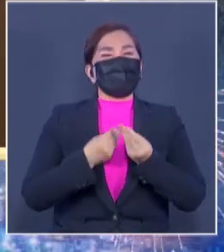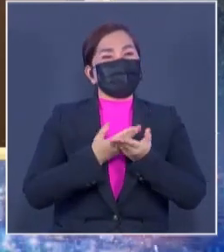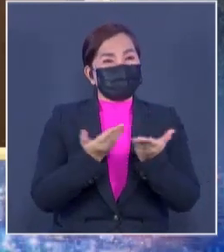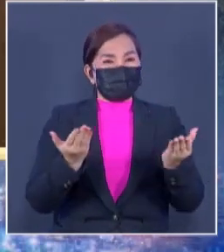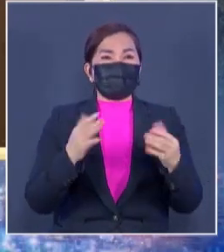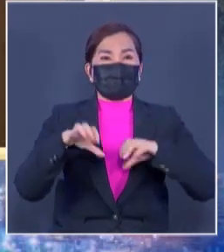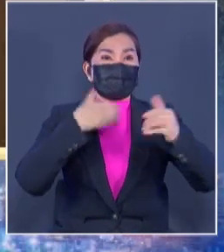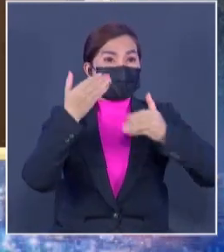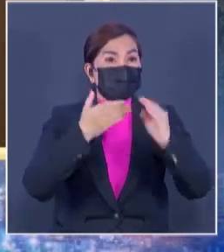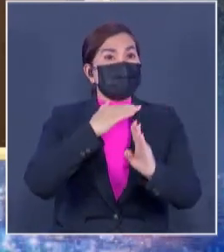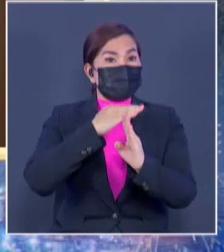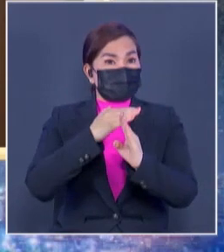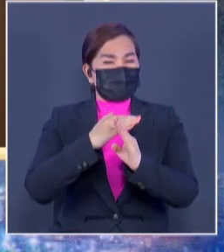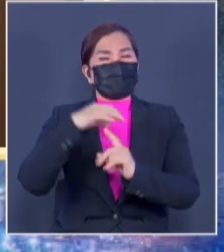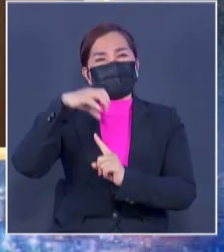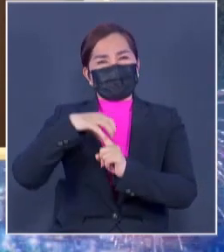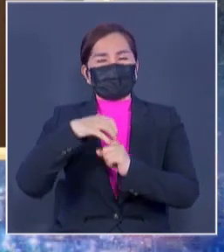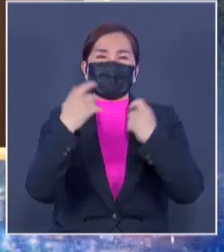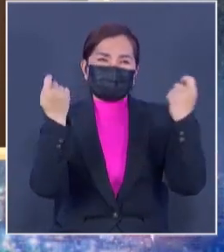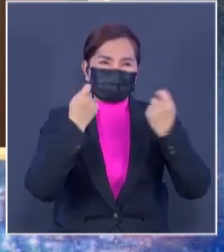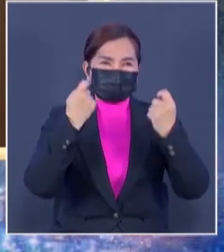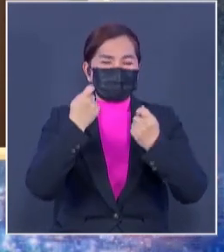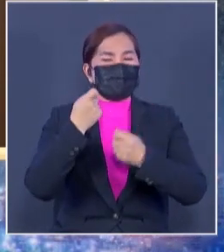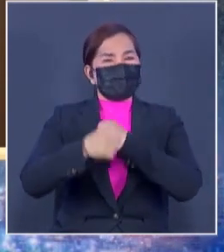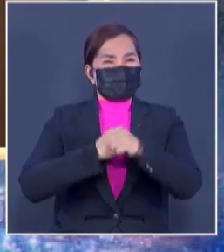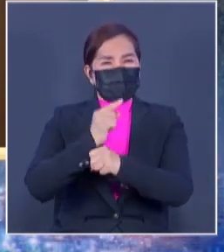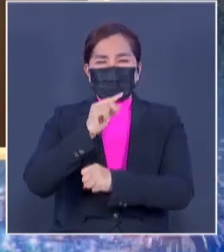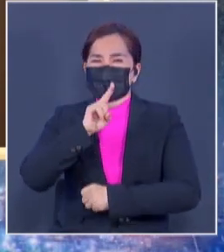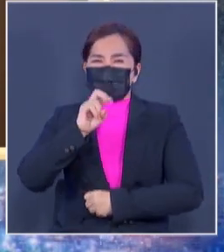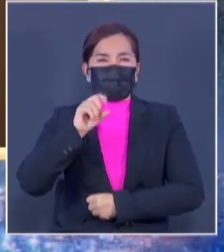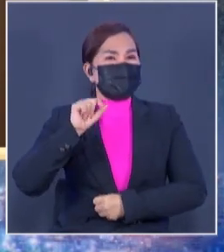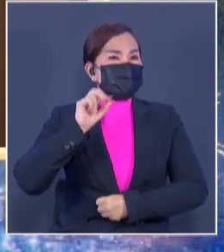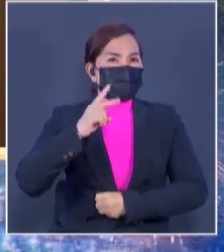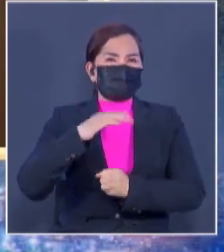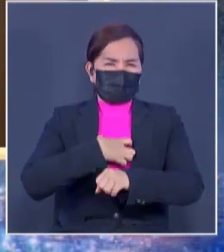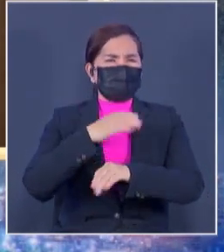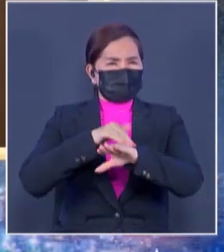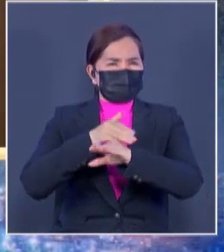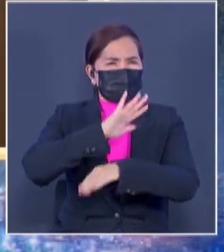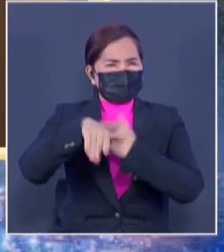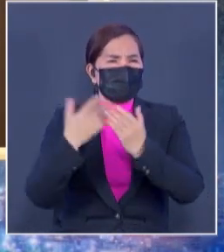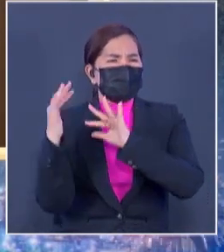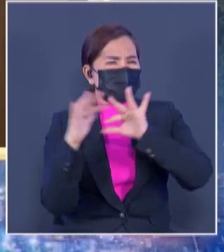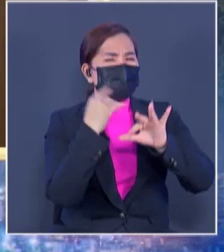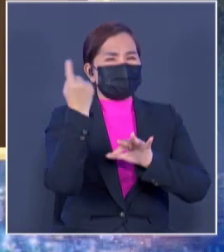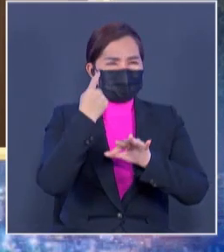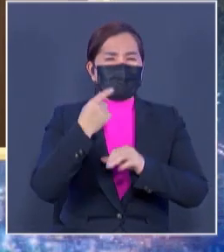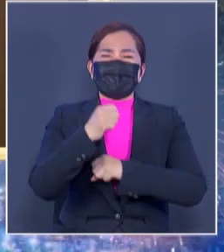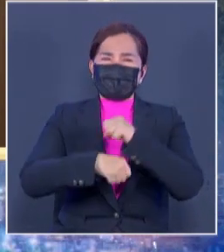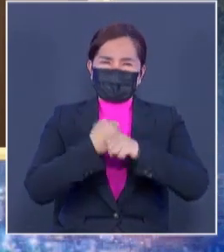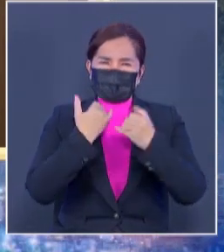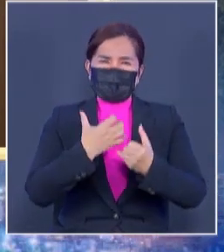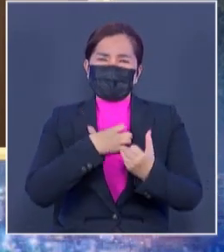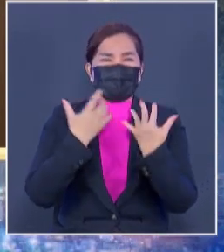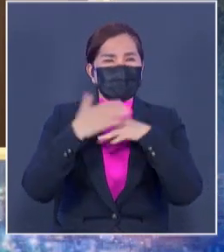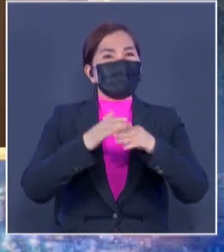โน29พัทยาเข้าดาว2022อยากเชิญชวนทุกคนนะครับให้มาเที่ยวงานนี้แล้วก็ปลายปีนี้อยากให้ทุกคนมาร่ว